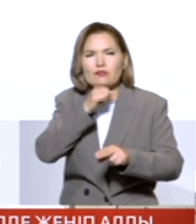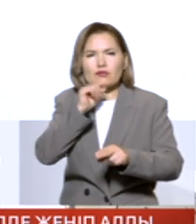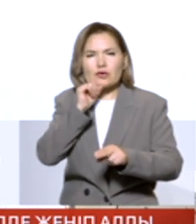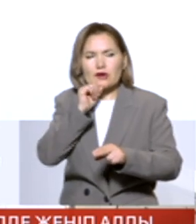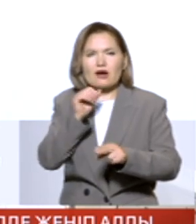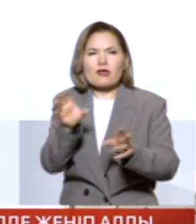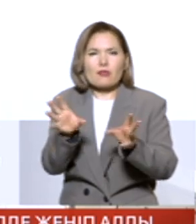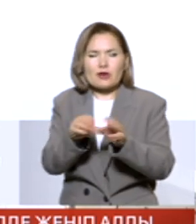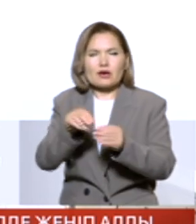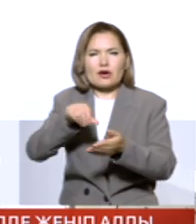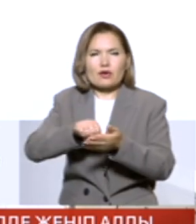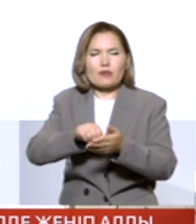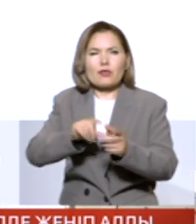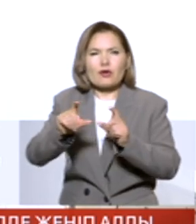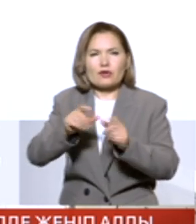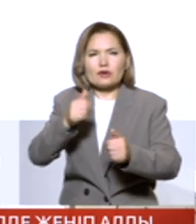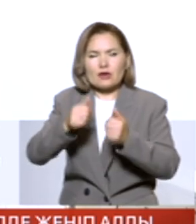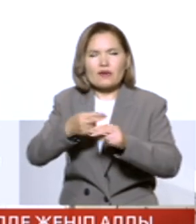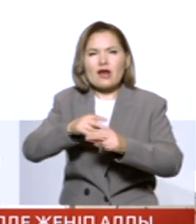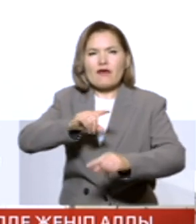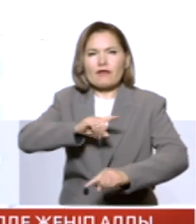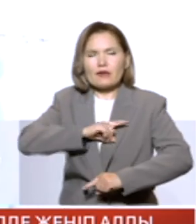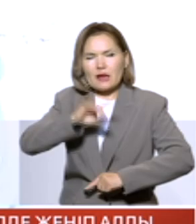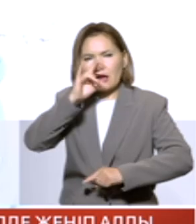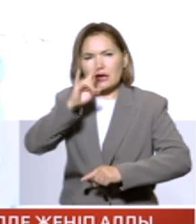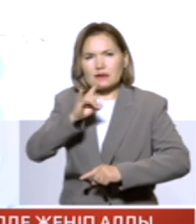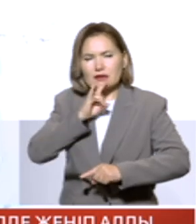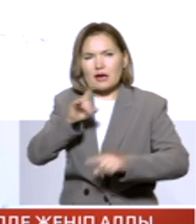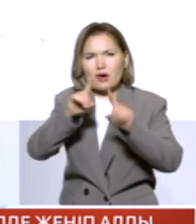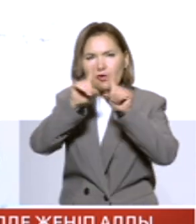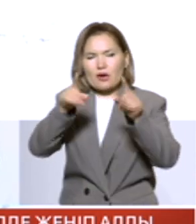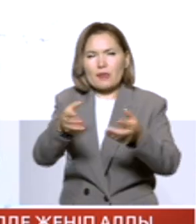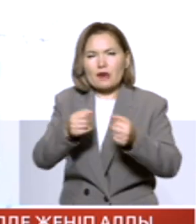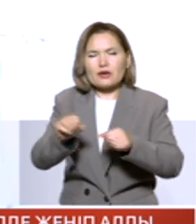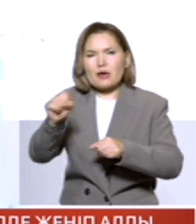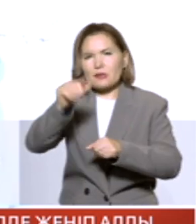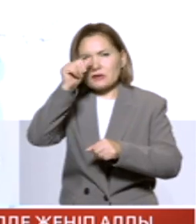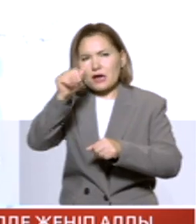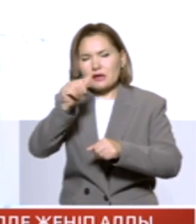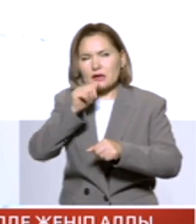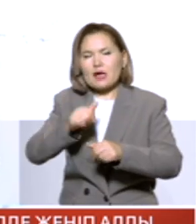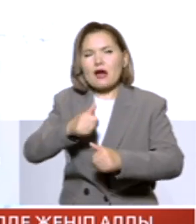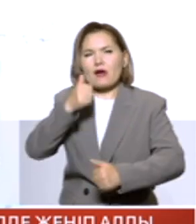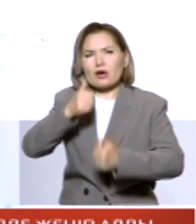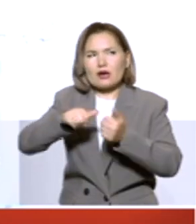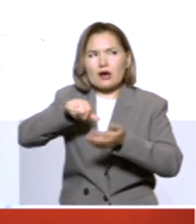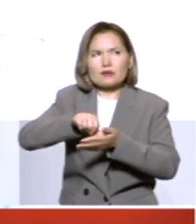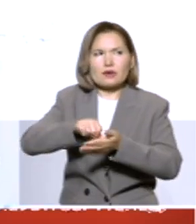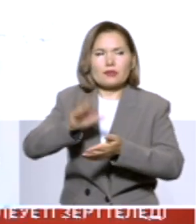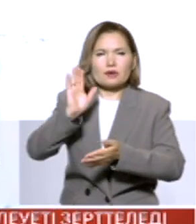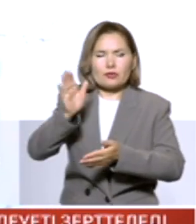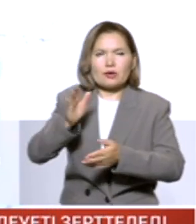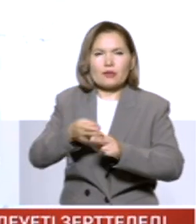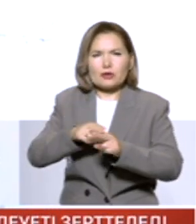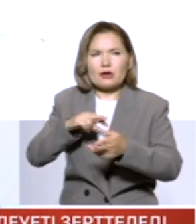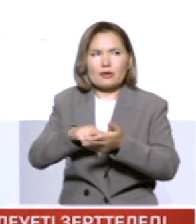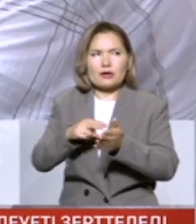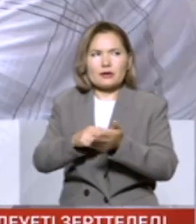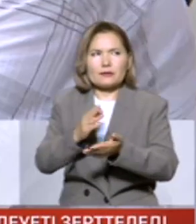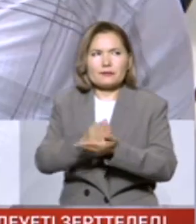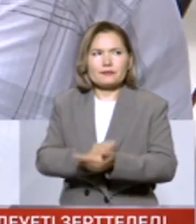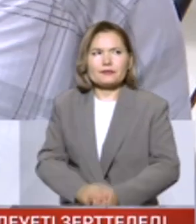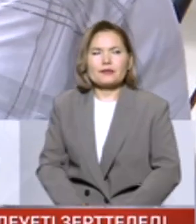Қазақстанға. Енді финал Қазақстан өте тамыз айында. Соған қатысқалы